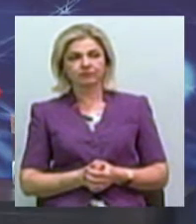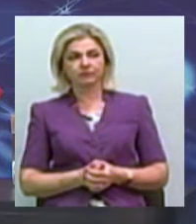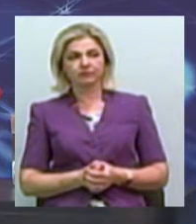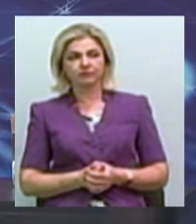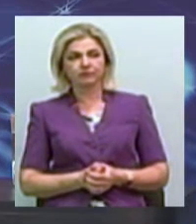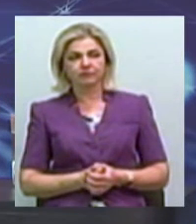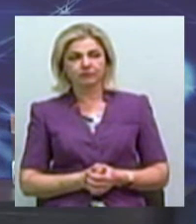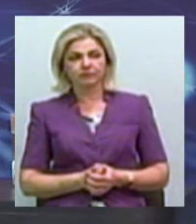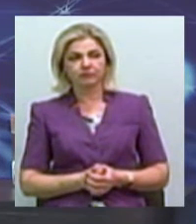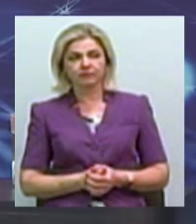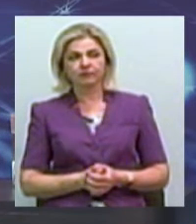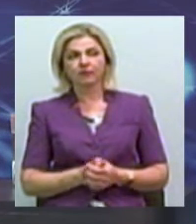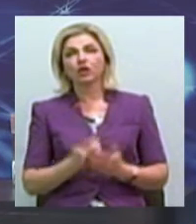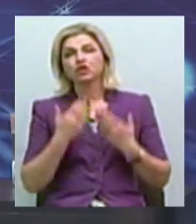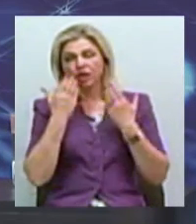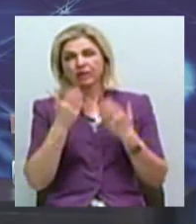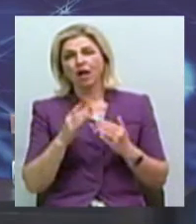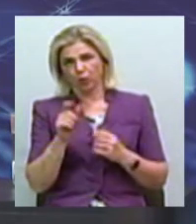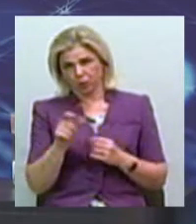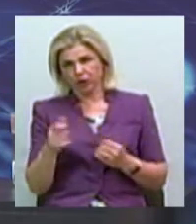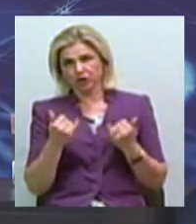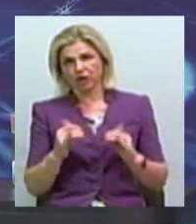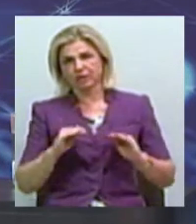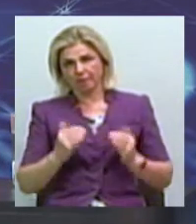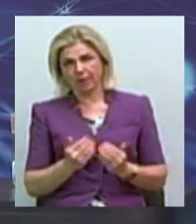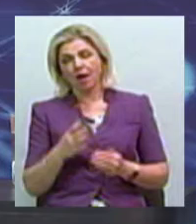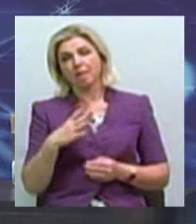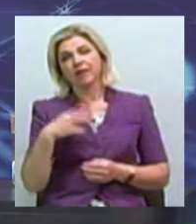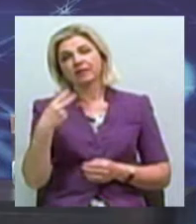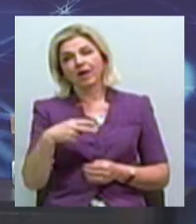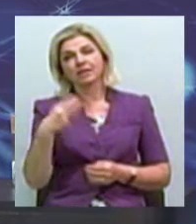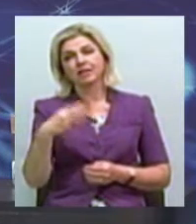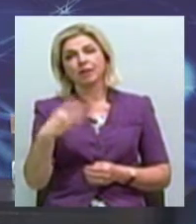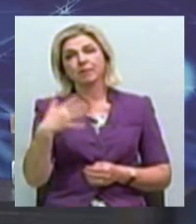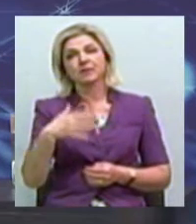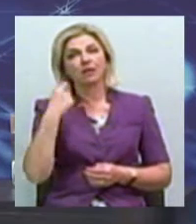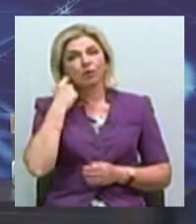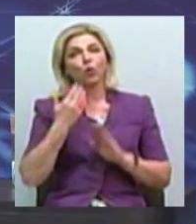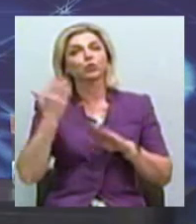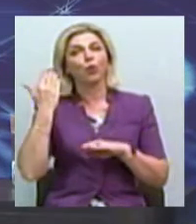їх сьогодні читає менше, чим це було там 20, 30, 50 років тому.